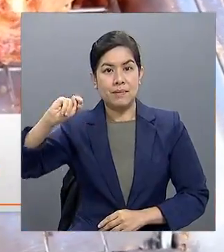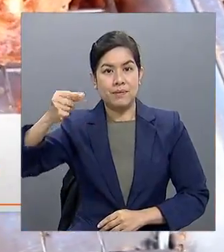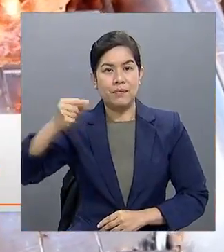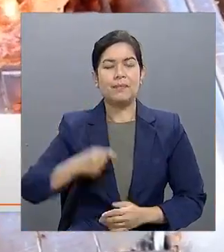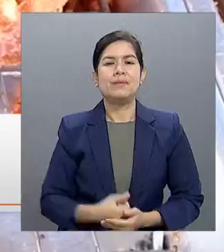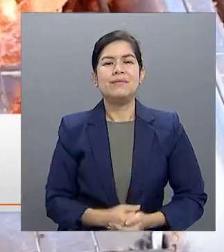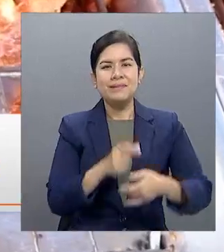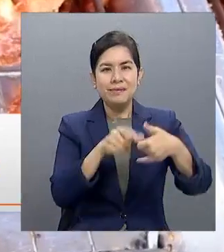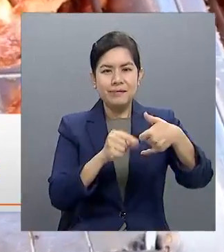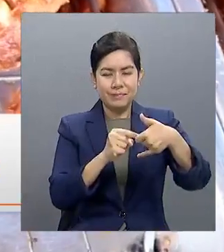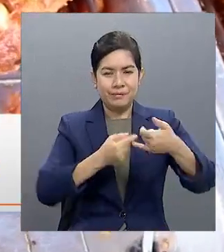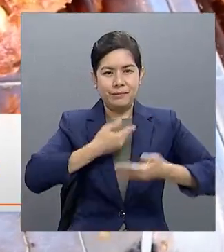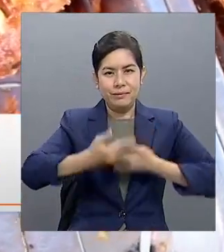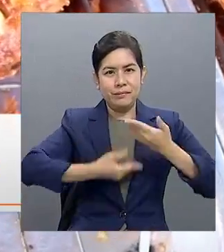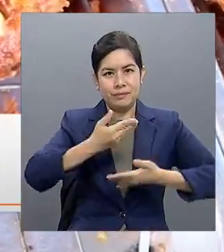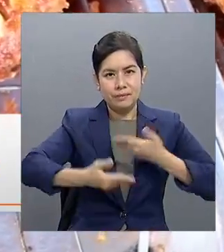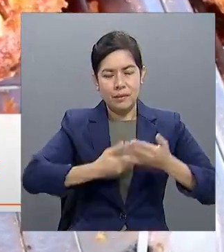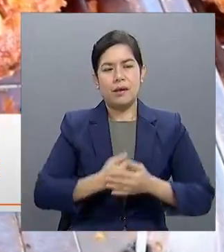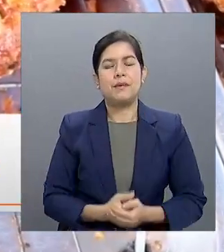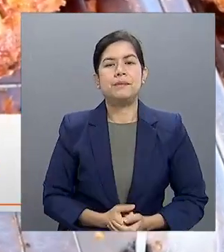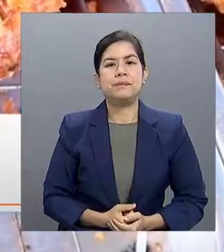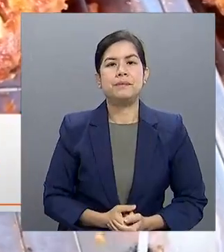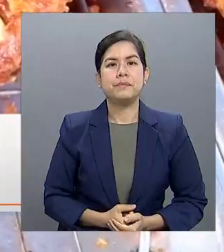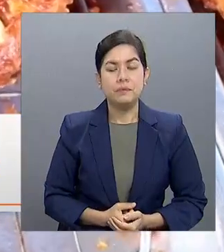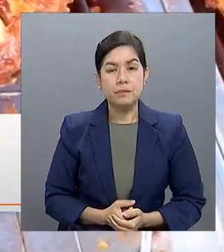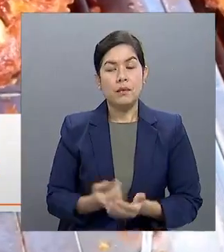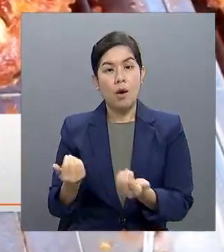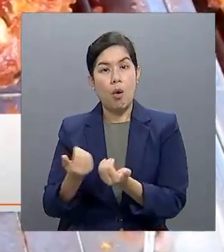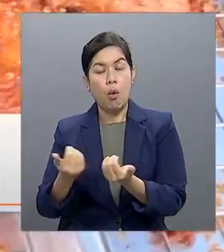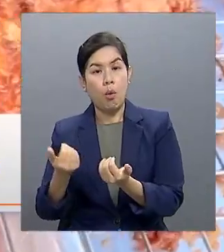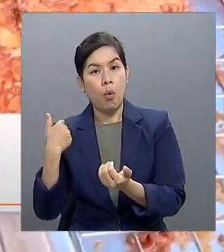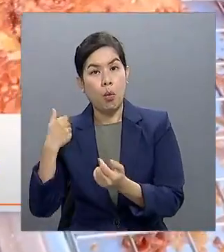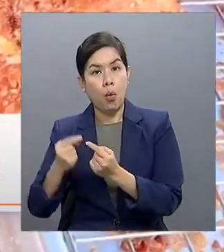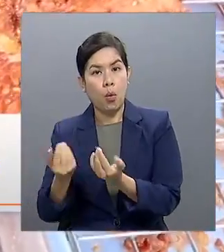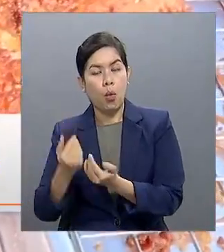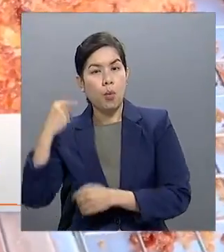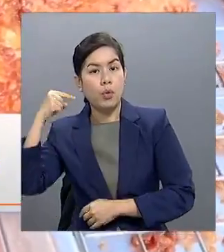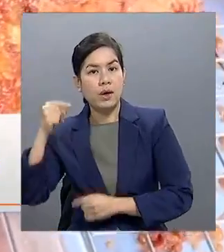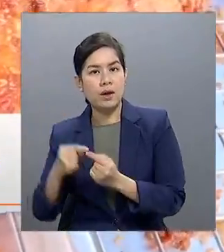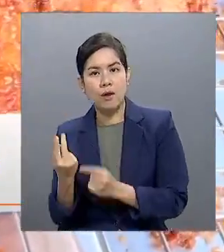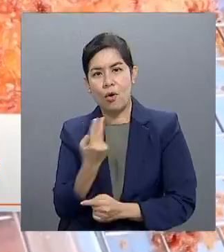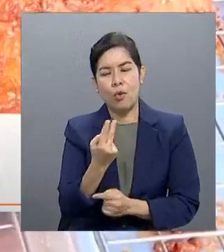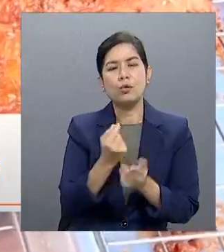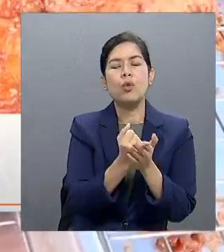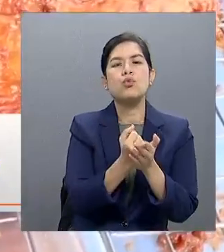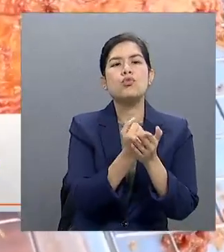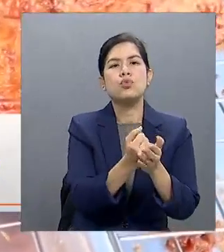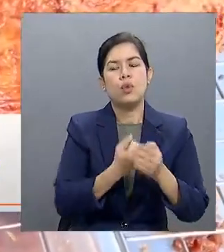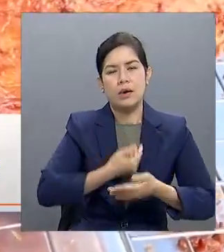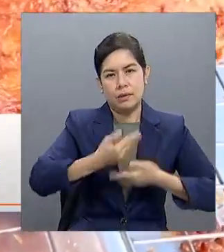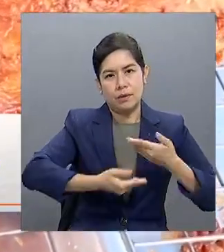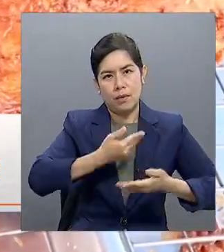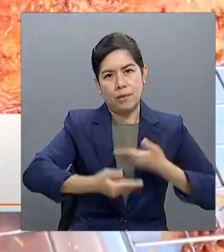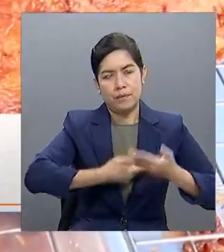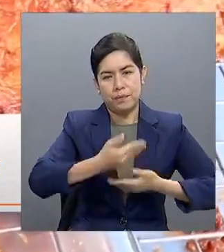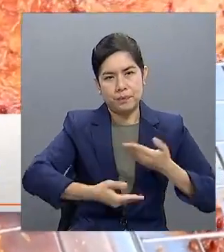ก็เป็นแม่ค้าแล้วก็ลูกสาวเนี่ยเขาได้ช่วยกันนะครับเขามักเม้นกับการทอดไก่ขายกับลูกค้าที่แวะเวียนมาซื้อกันอย่างไม่ขาดสาย